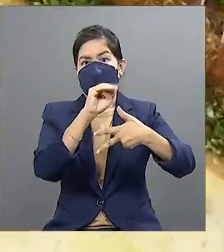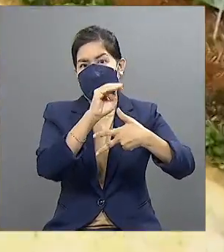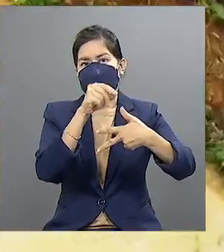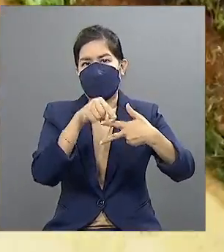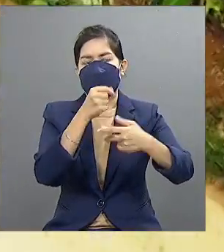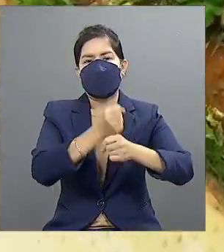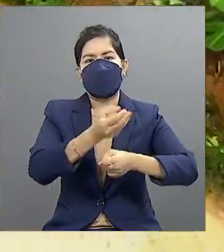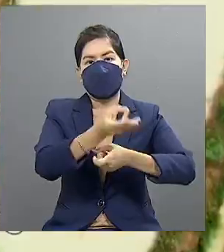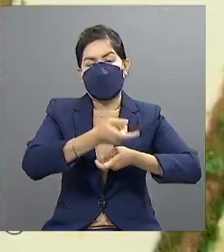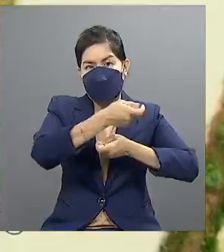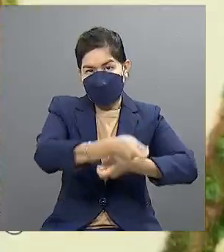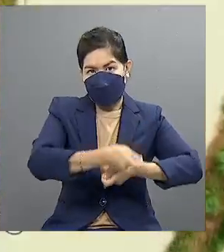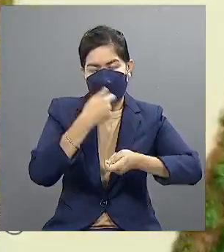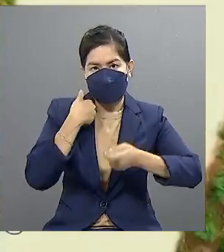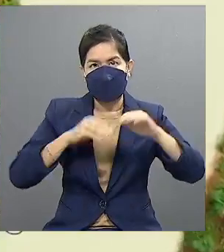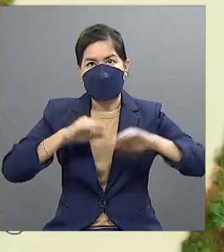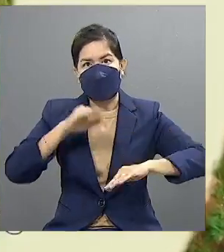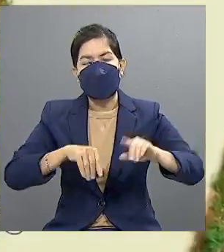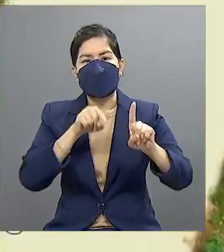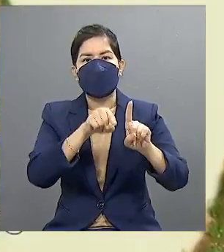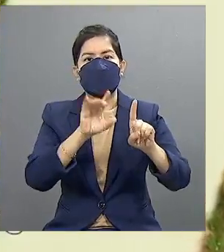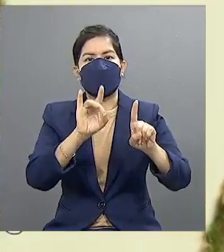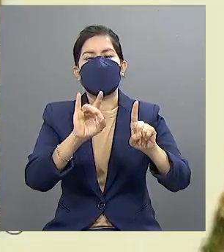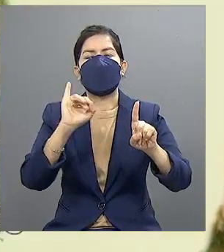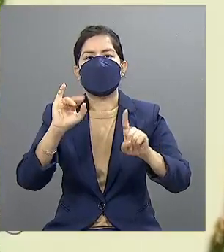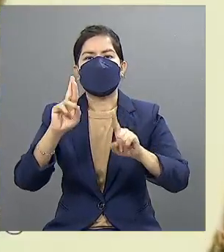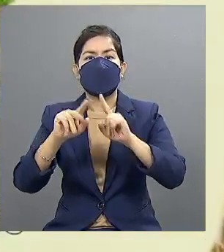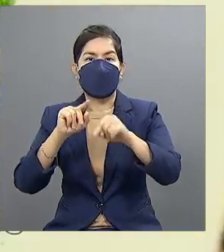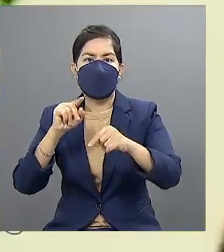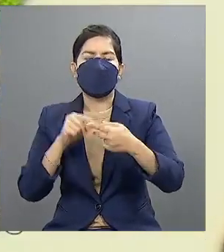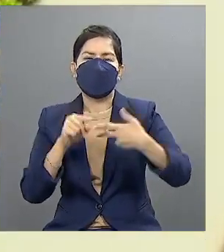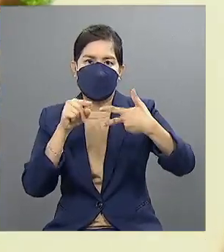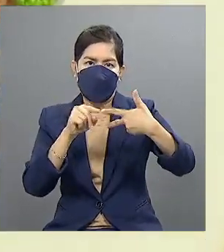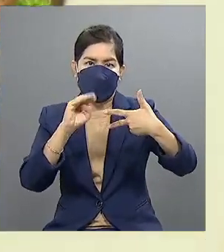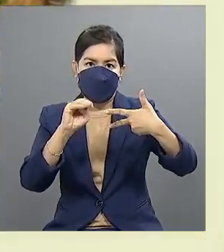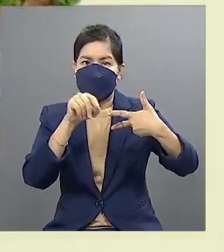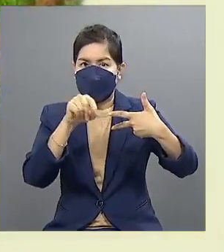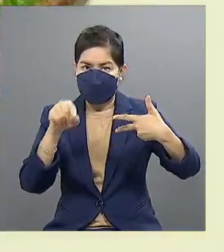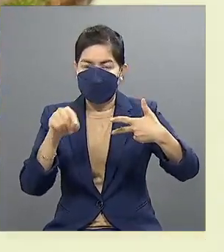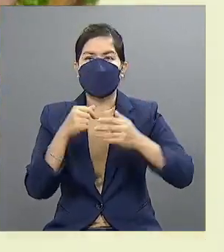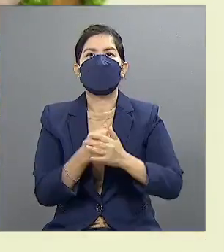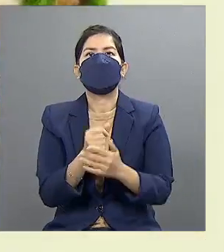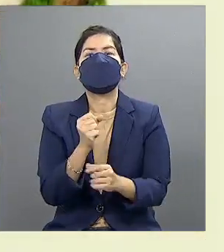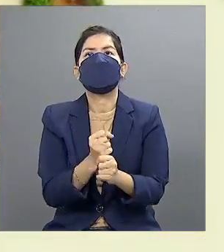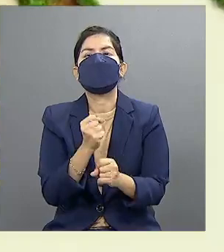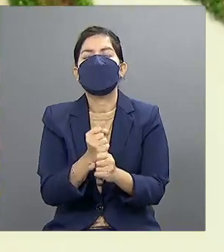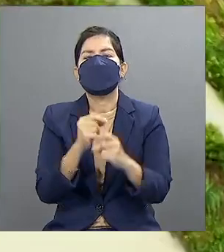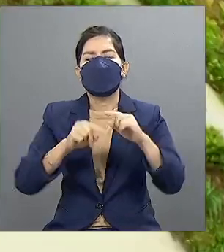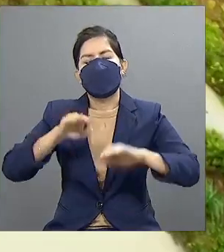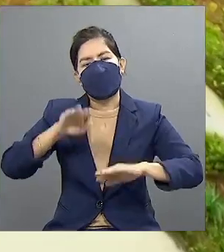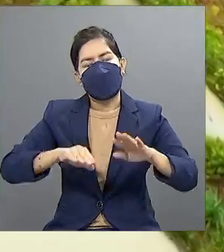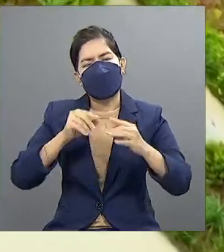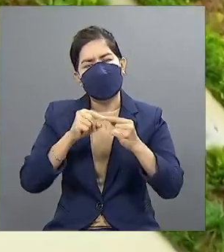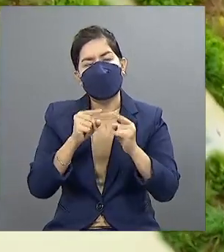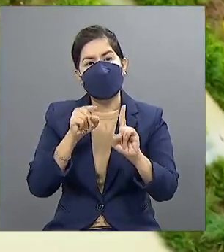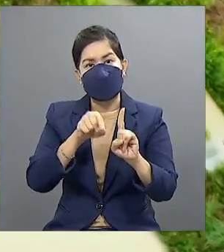1.8 ไร่โดยประมาณพื้นที่ที่2คือพื้นที่พื้นดินคันนาตรงที่ท่านเห็นอยู่ตรงนี้นะครับตรงนี้ก็ประมาณ 1.5 ไร่และอีกส่วนนึงก็คือ